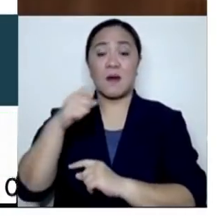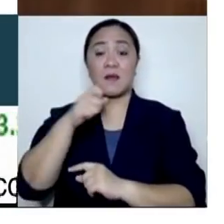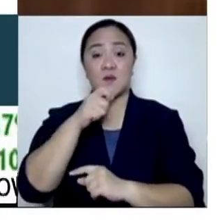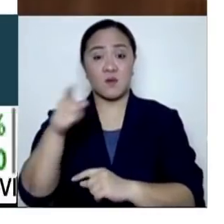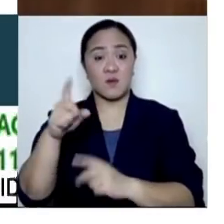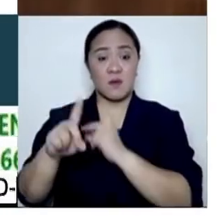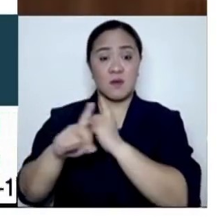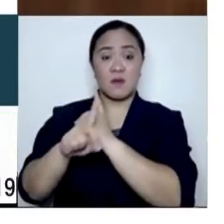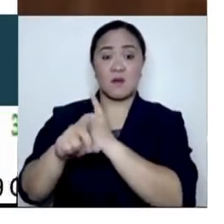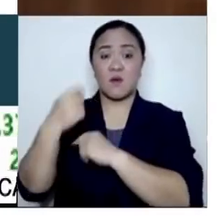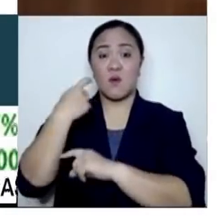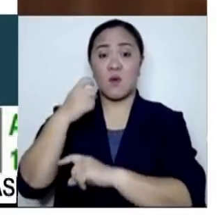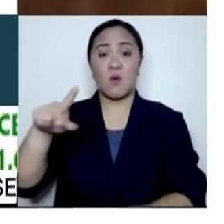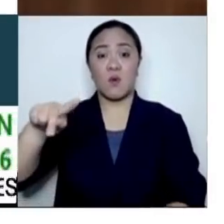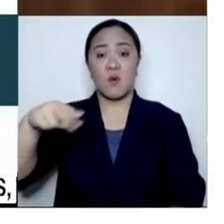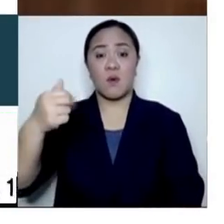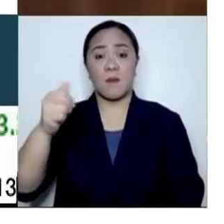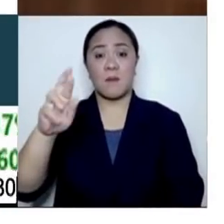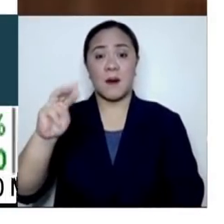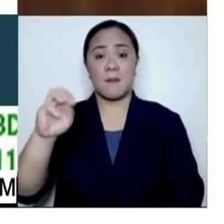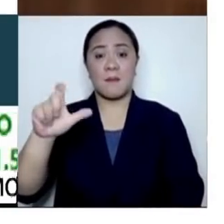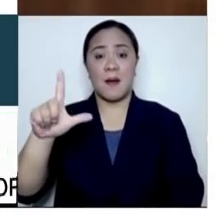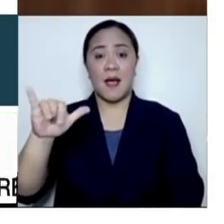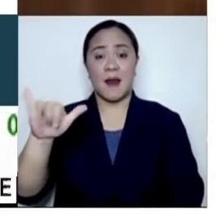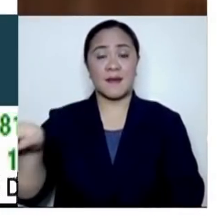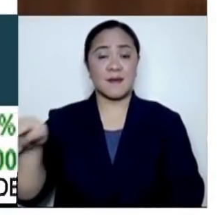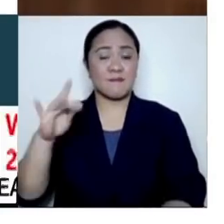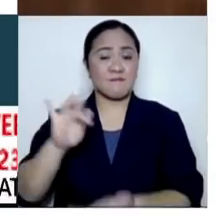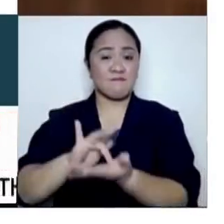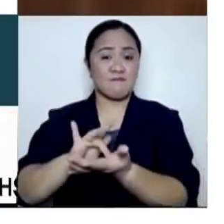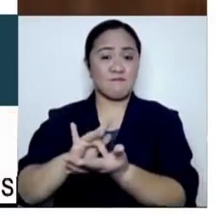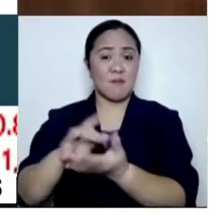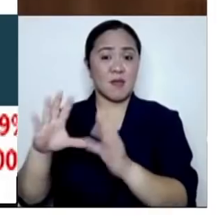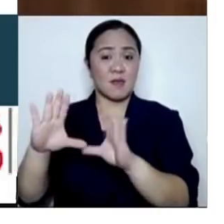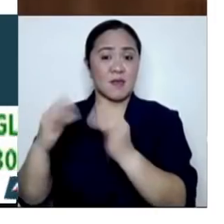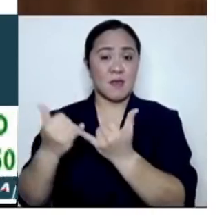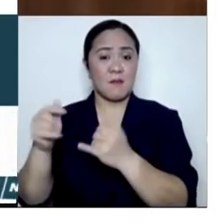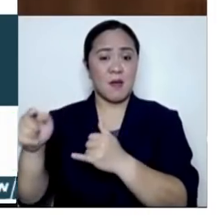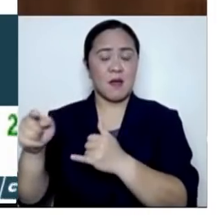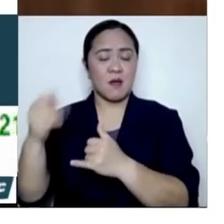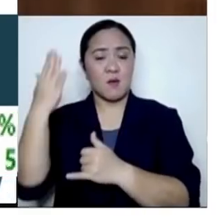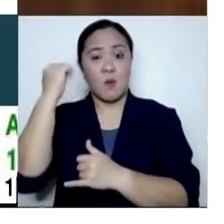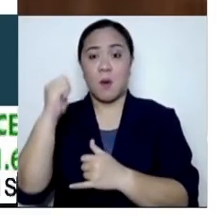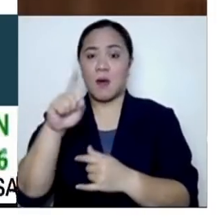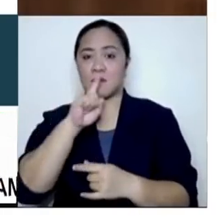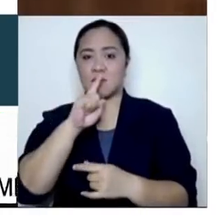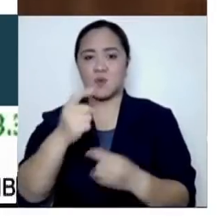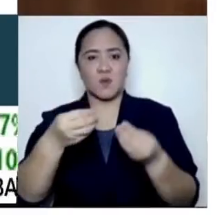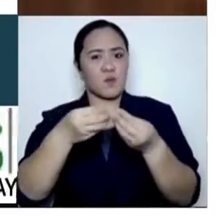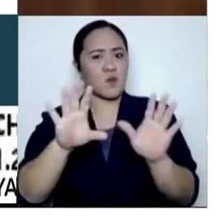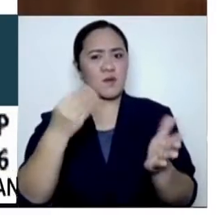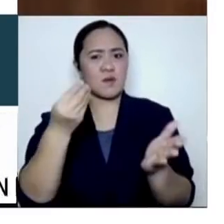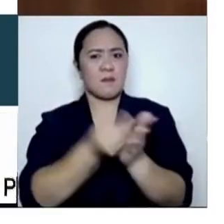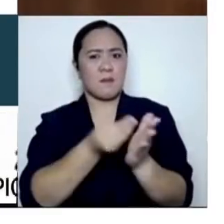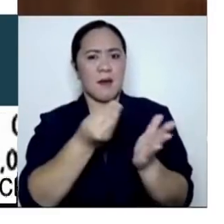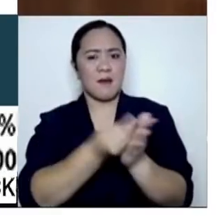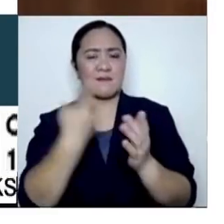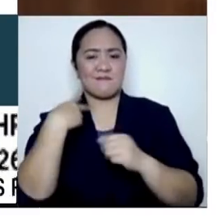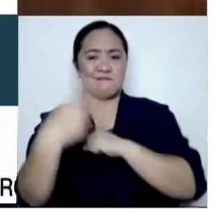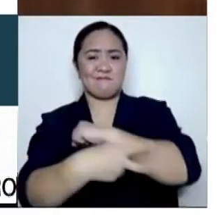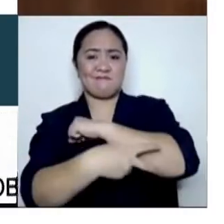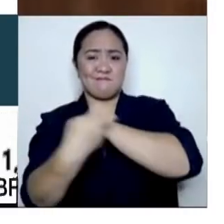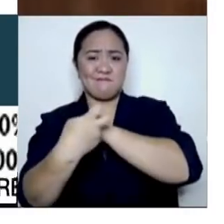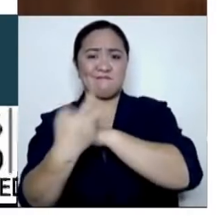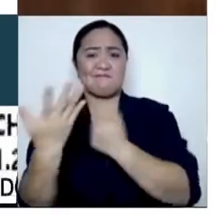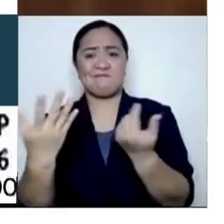itong Pharmally at saka ng mga tauhan ni Duterte. Dahil talagang nawalan tayo ng pera, tapos dinakaw pa yung perang konti